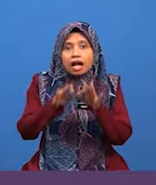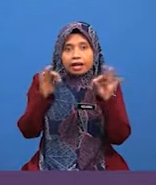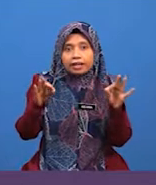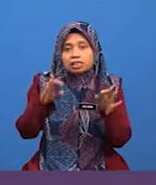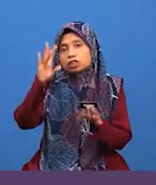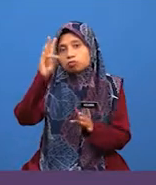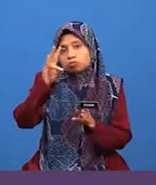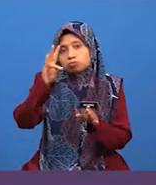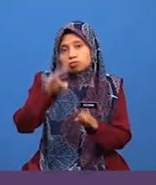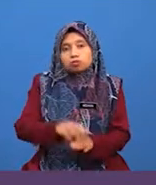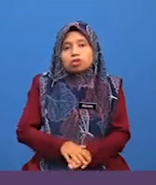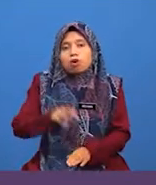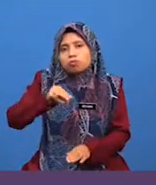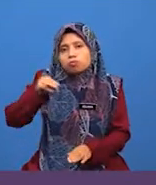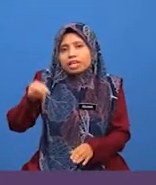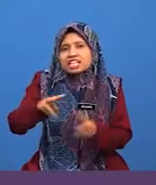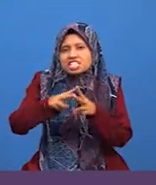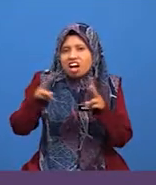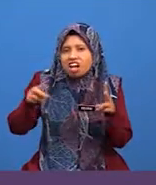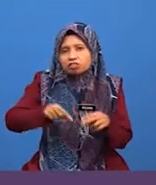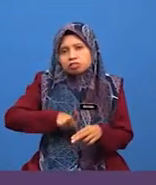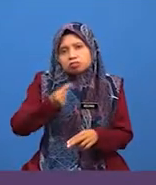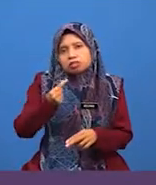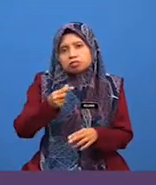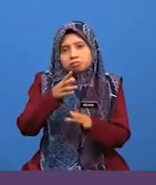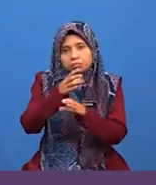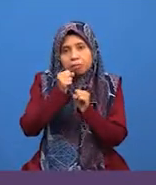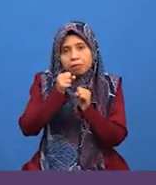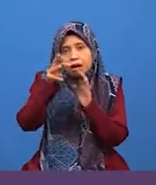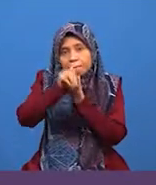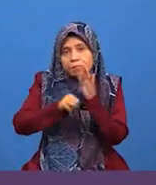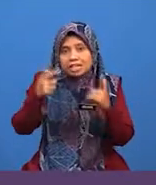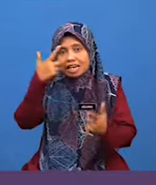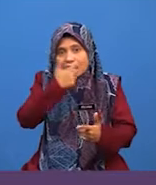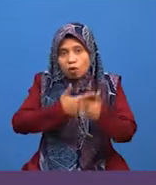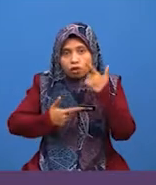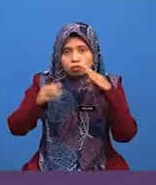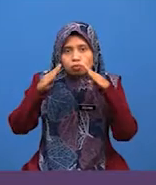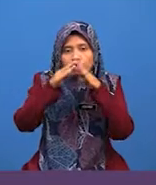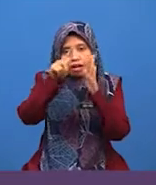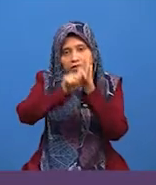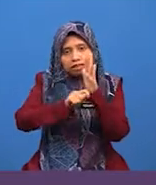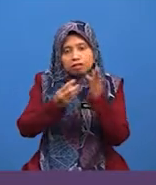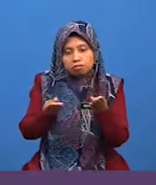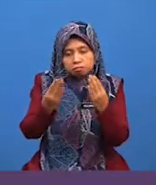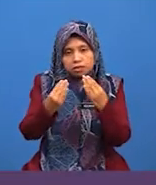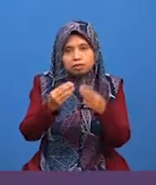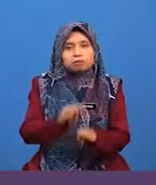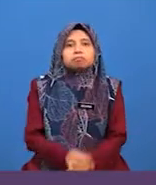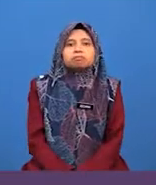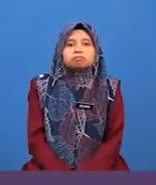Ayat ketujuh. Murid-murid sangat gembira dapat melawat rumah